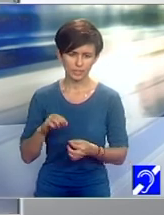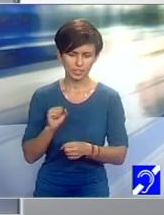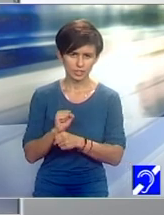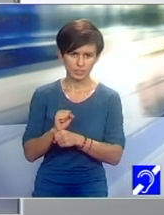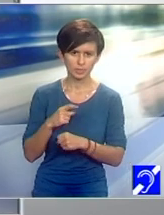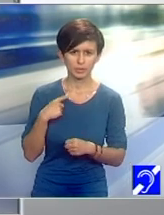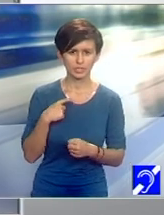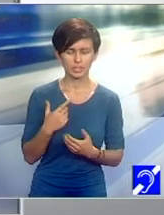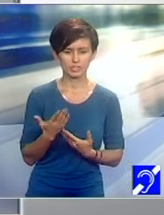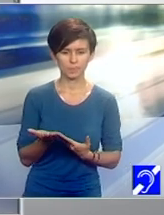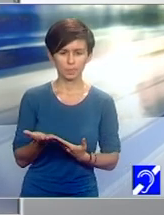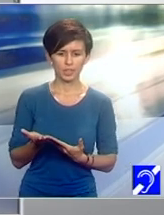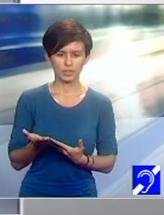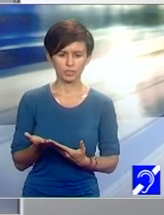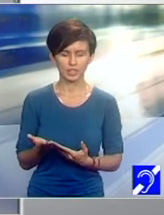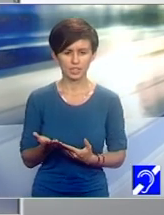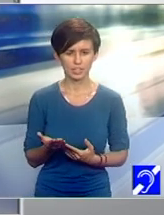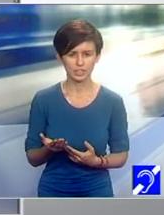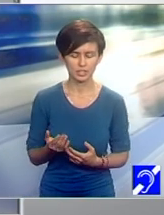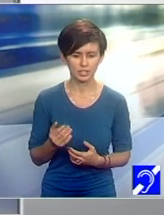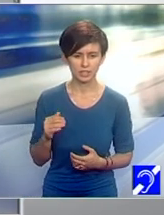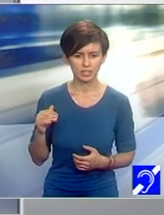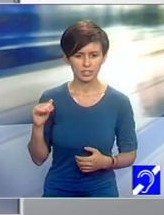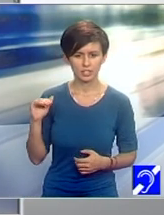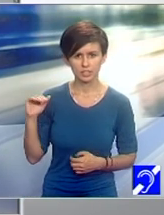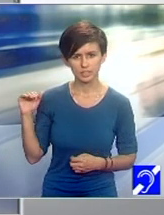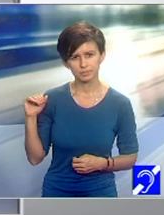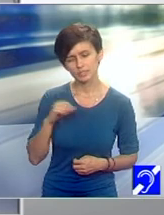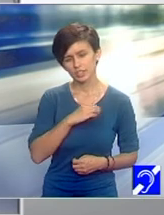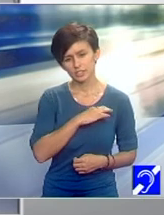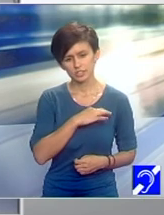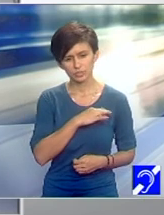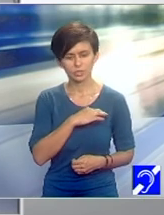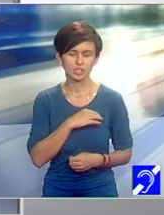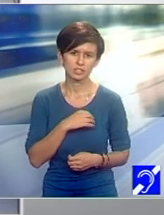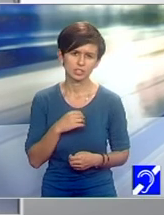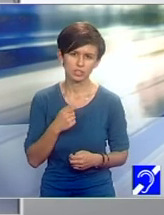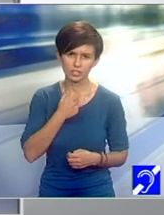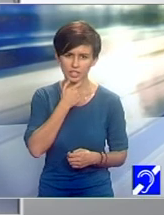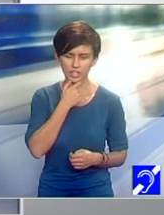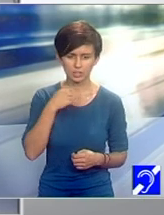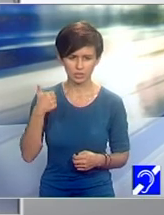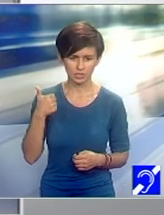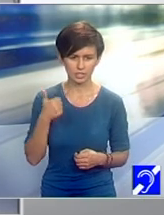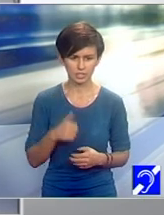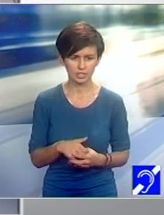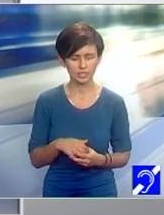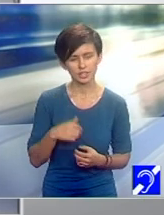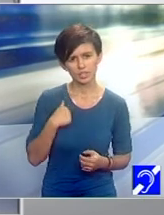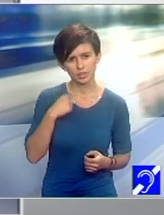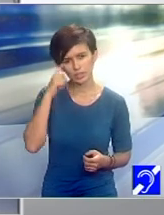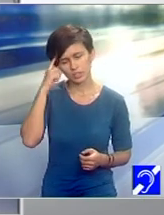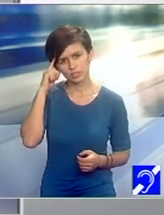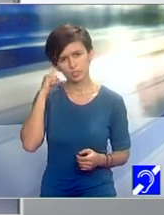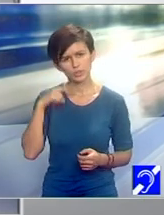rând bobocilor. Îi primim cu mare drag în sânul universității, a facultăților, a departamentelor. Știm că este foarte